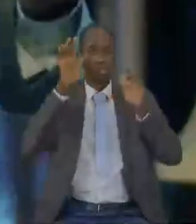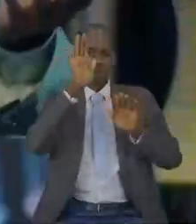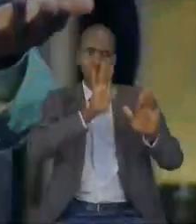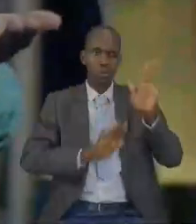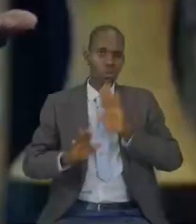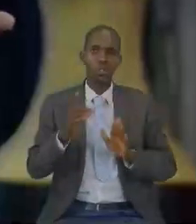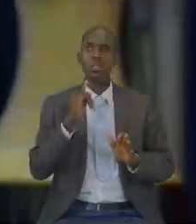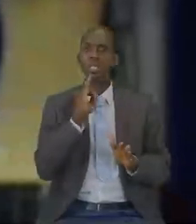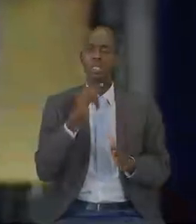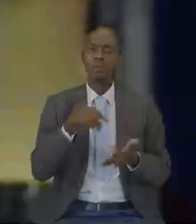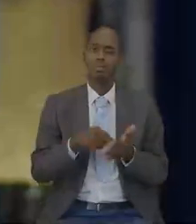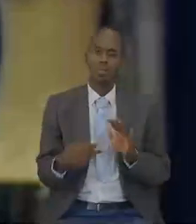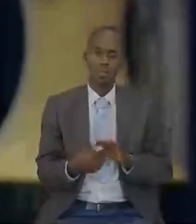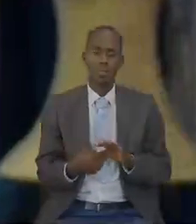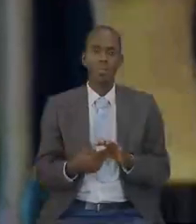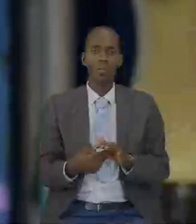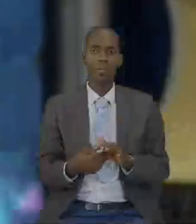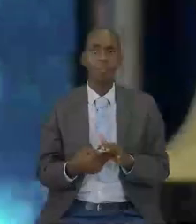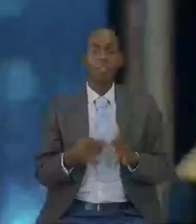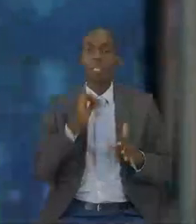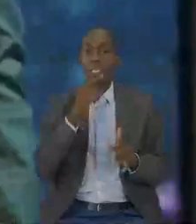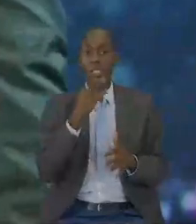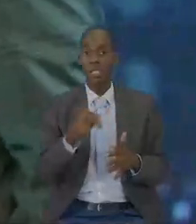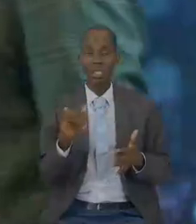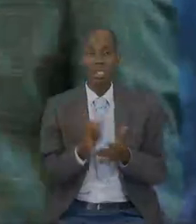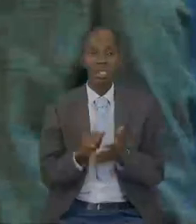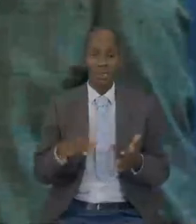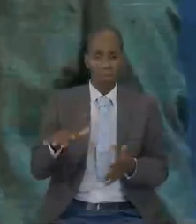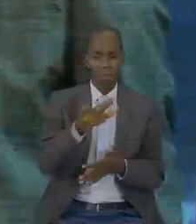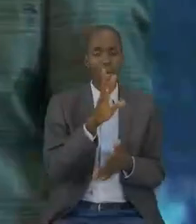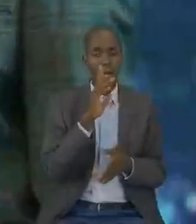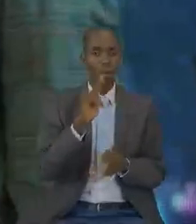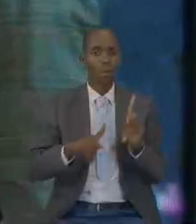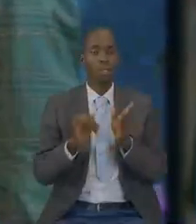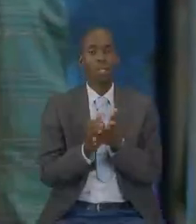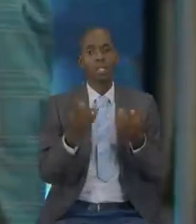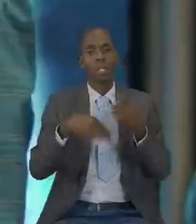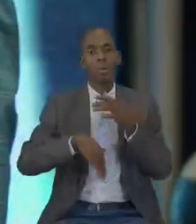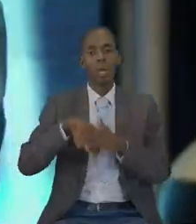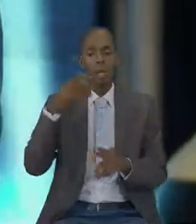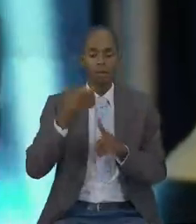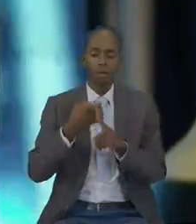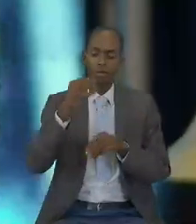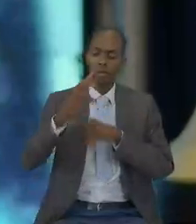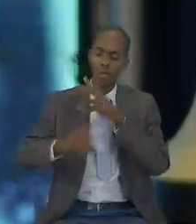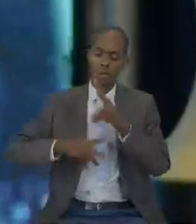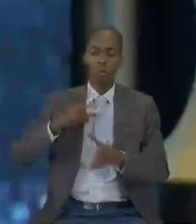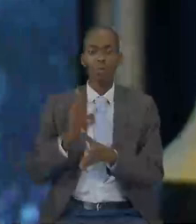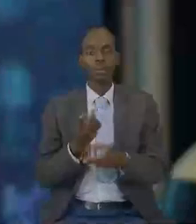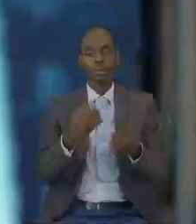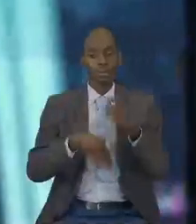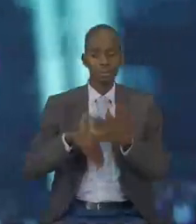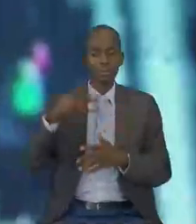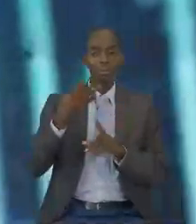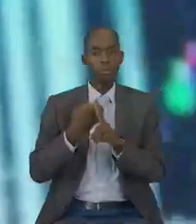Alors, la grande tribulation, il dit, ce sont ceux qui viennent de la grande du monde, ceux qui